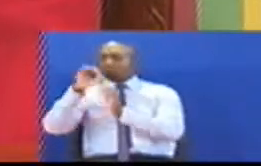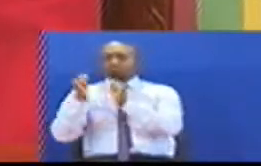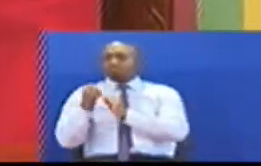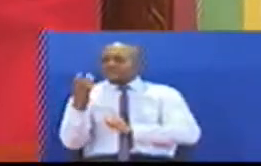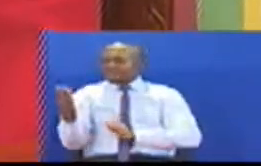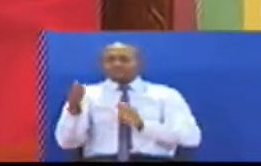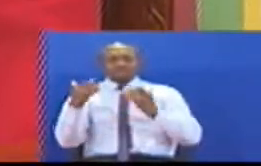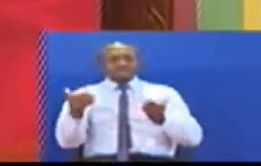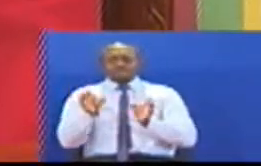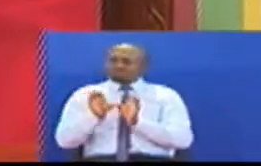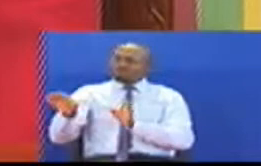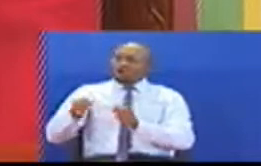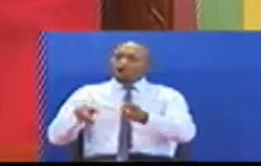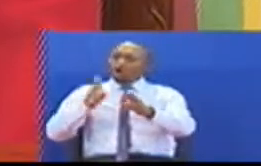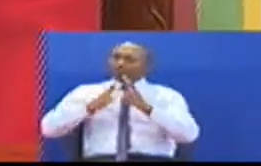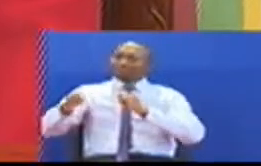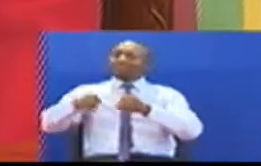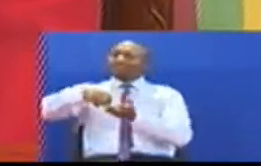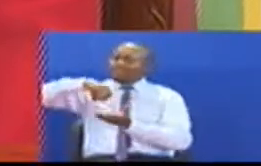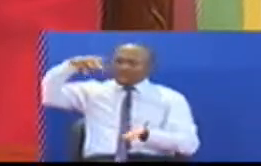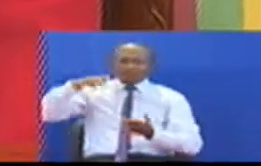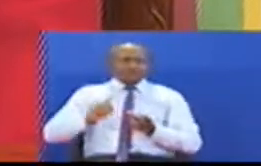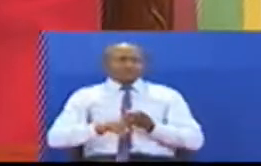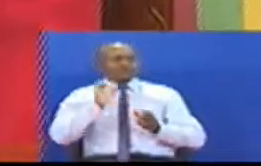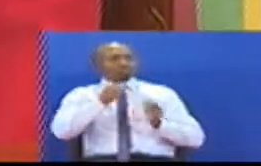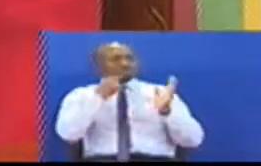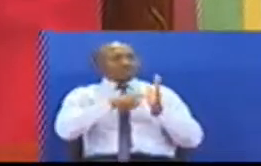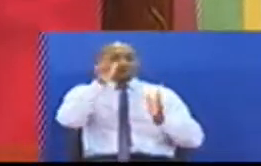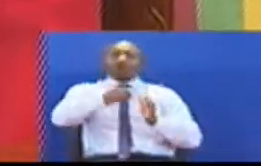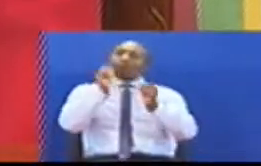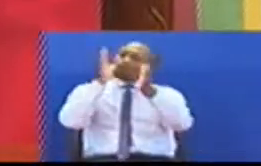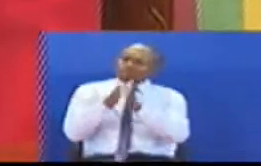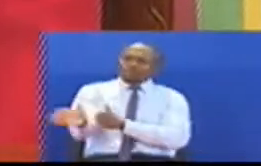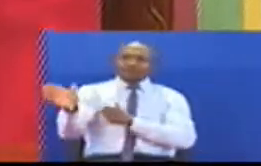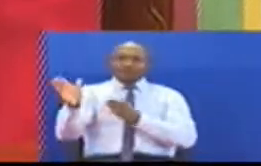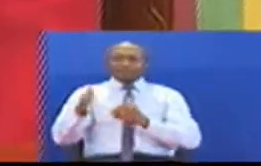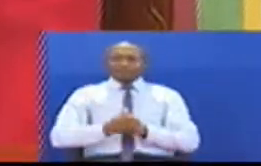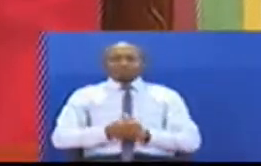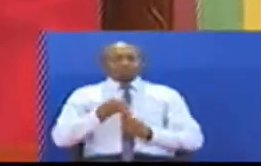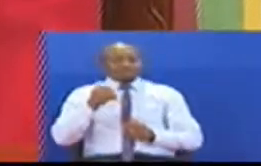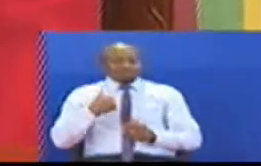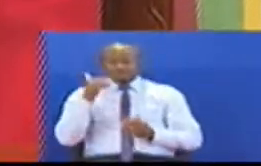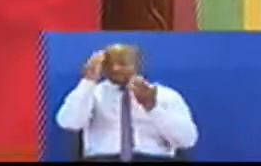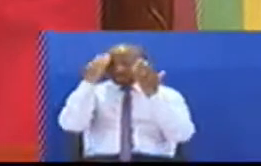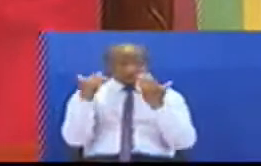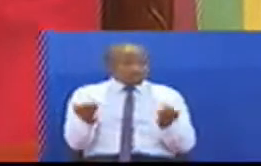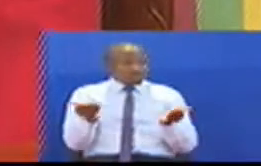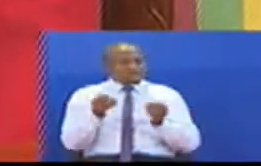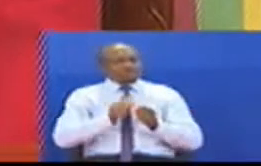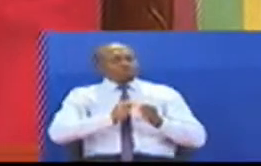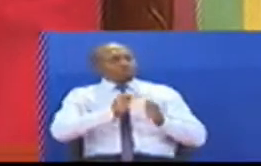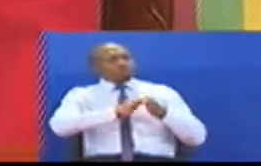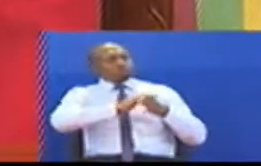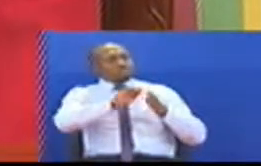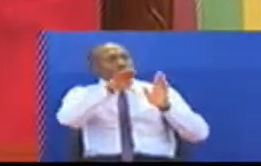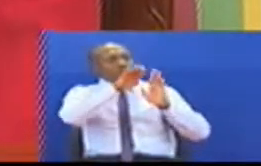Lakini wanapeleka kwenye hoteli za gharama, na ndio maana watu wanatoroka. Na mimi sijajua ni utaratibu gani